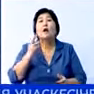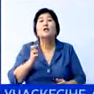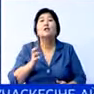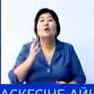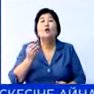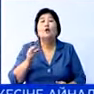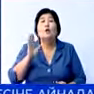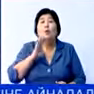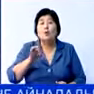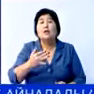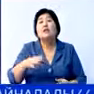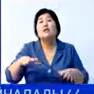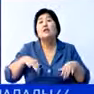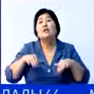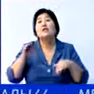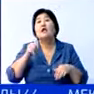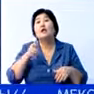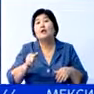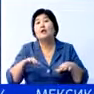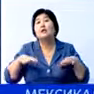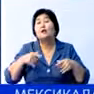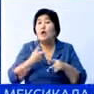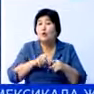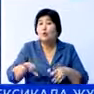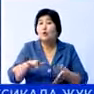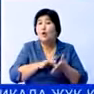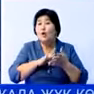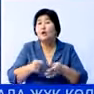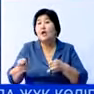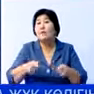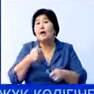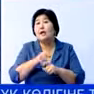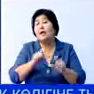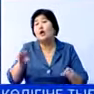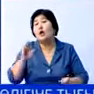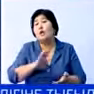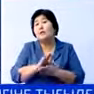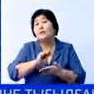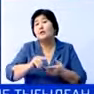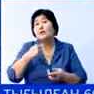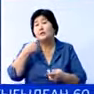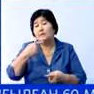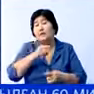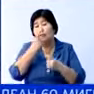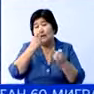Жаңаорған санаториясы. Бұл туралы облыстық кәсіпкерлік және туризм басқармасының басшысы баспасөз брифингінде мәлімдеді.